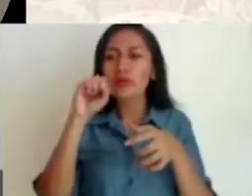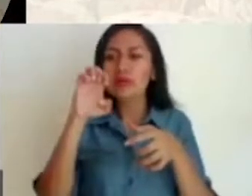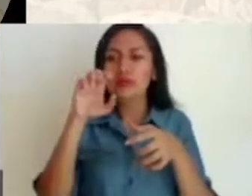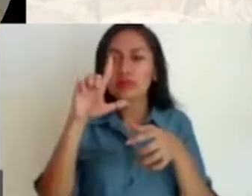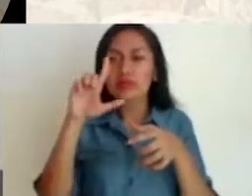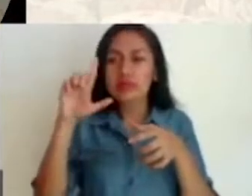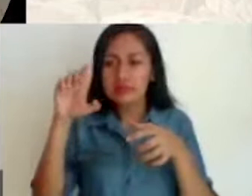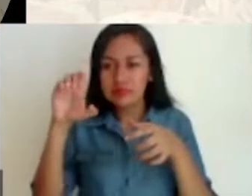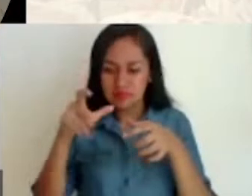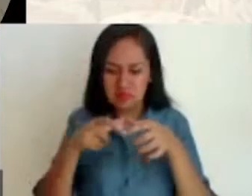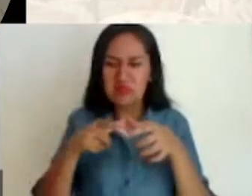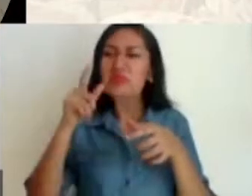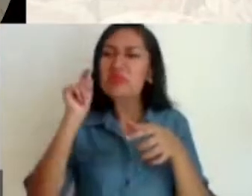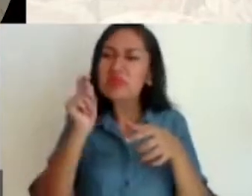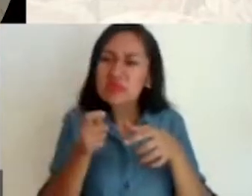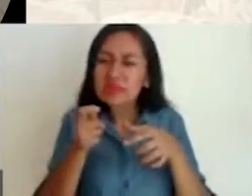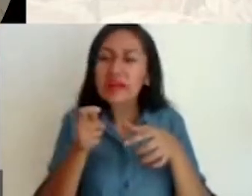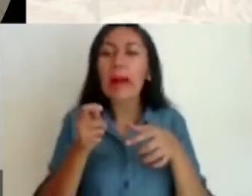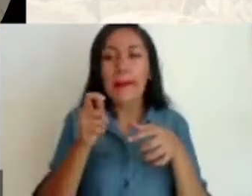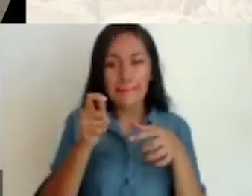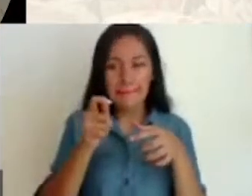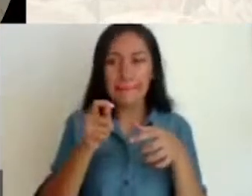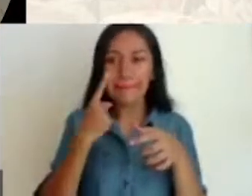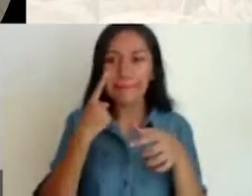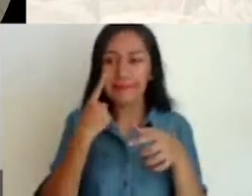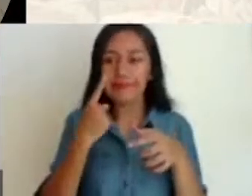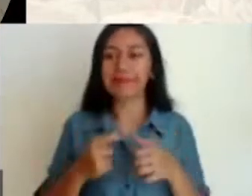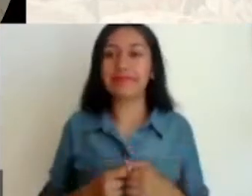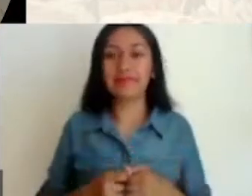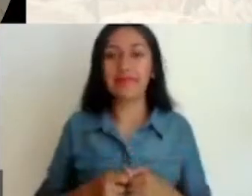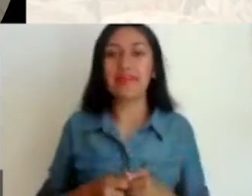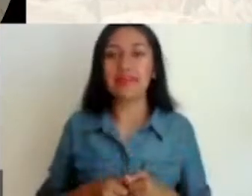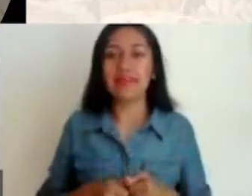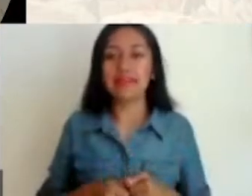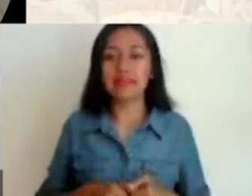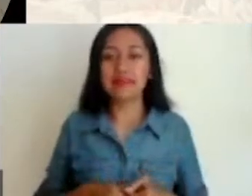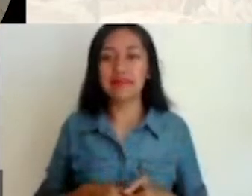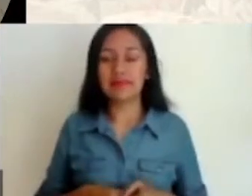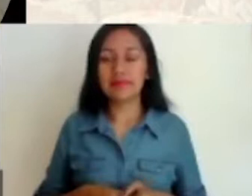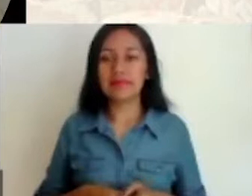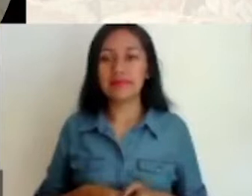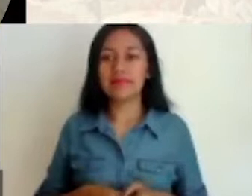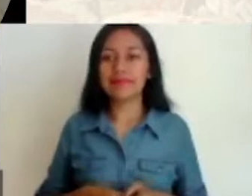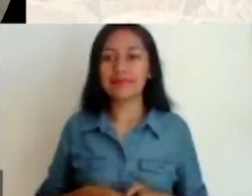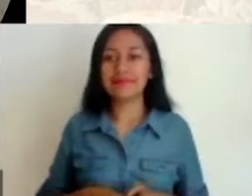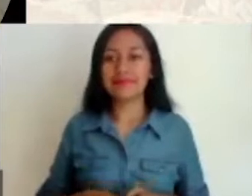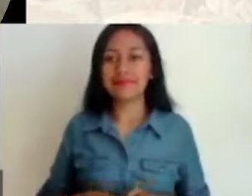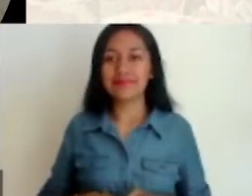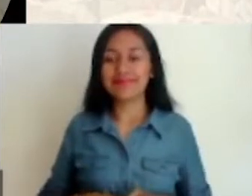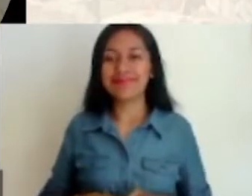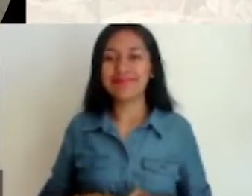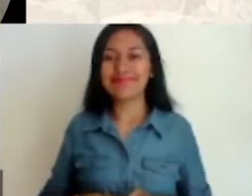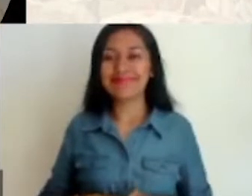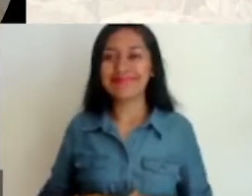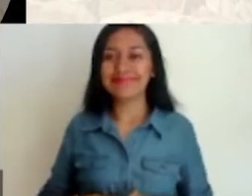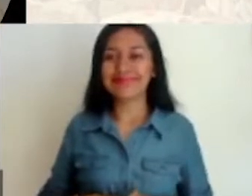cheopis, la quale morde l'ospite e rigurgita nel suo torrente circolatorio il tappo, costituito da bacilli e